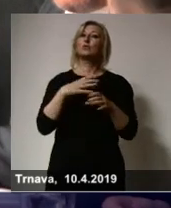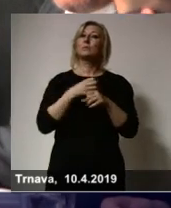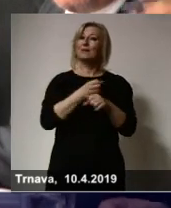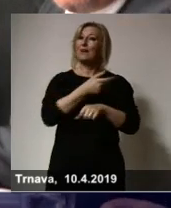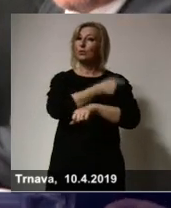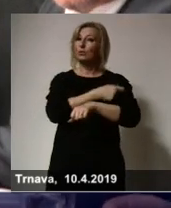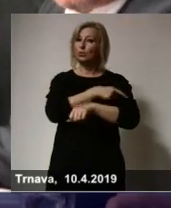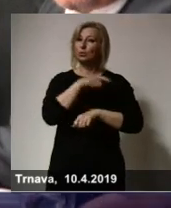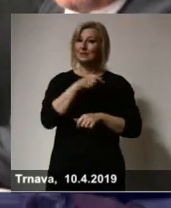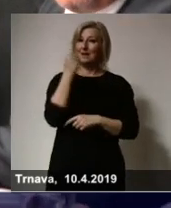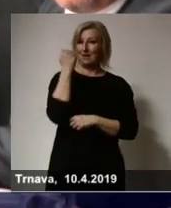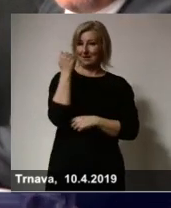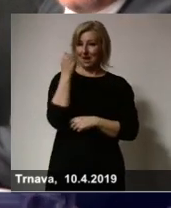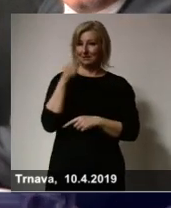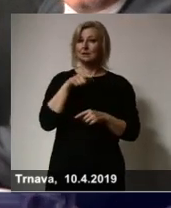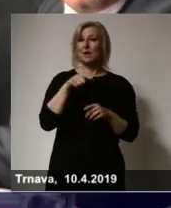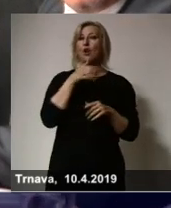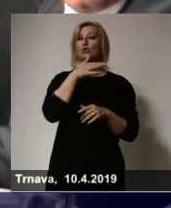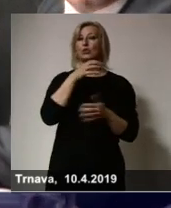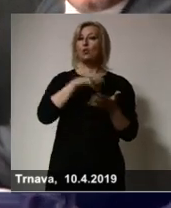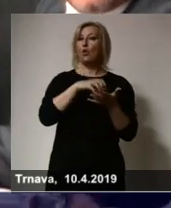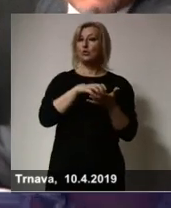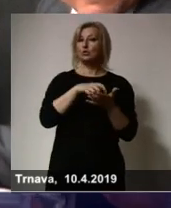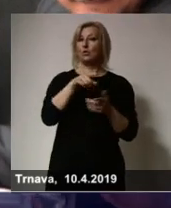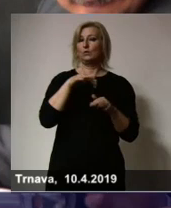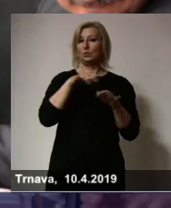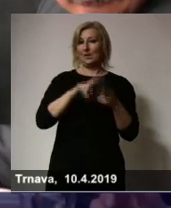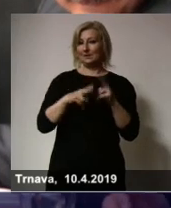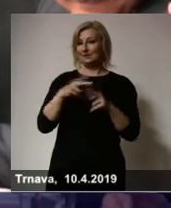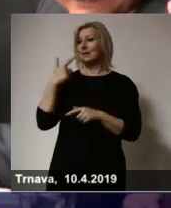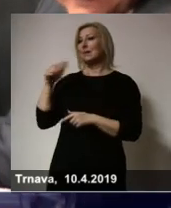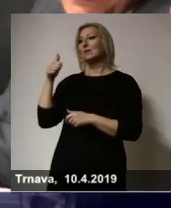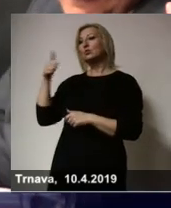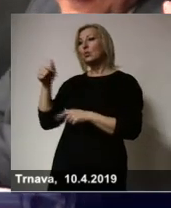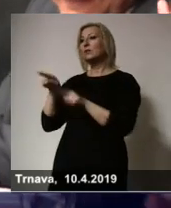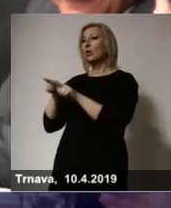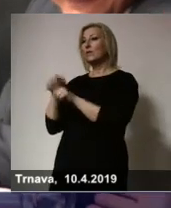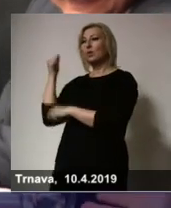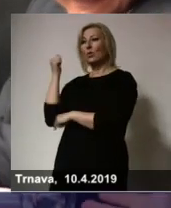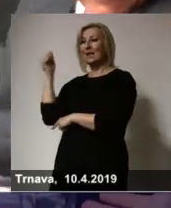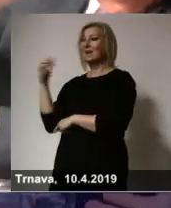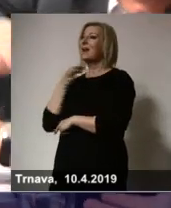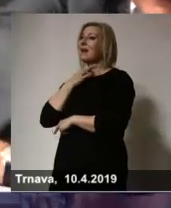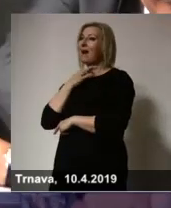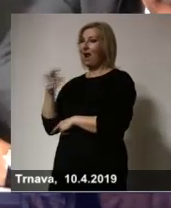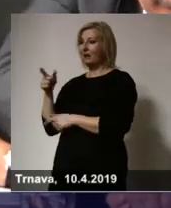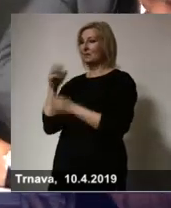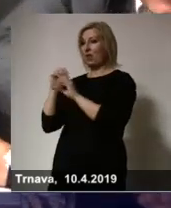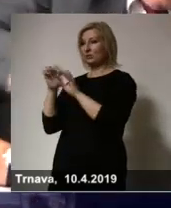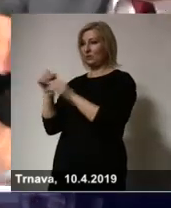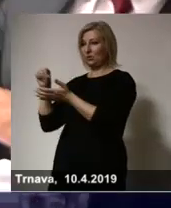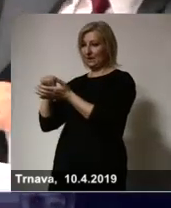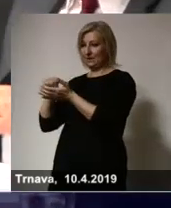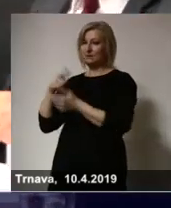riaditeľa Žitnoostrovského svetového strediska v Dunajskej strede. 201. návrh na vymenovanie do funkcie riaditeľa Galanského svetového strediska.